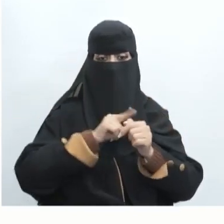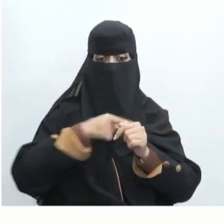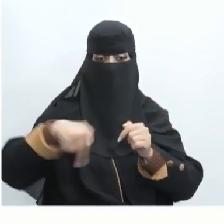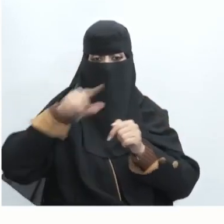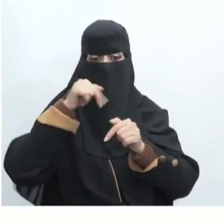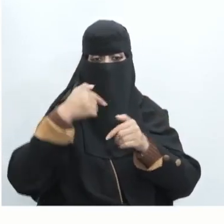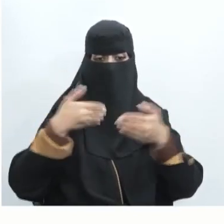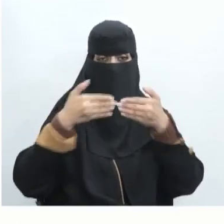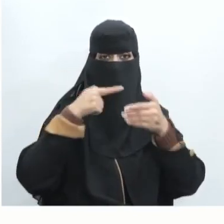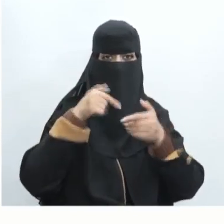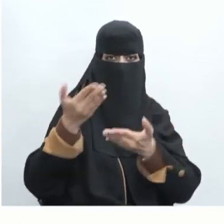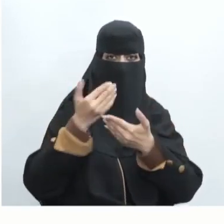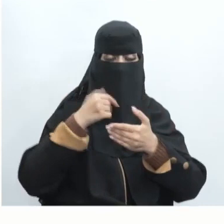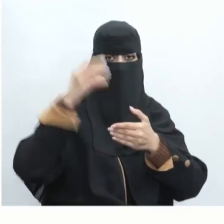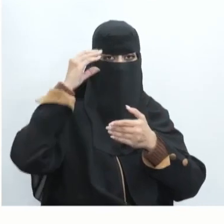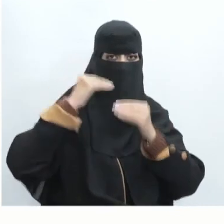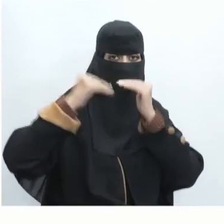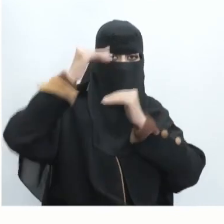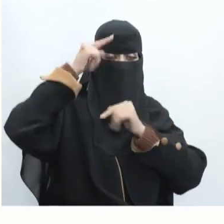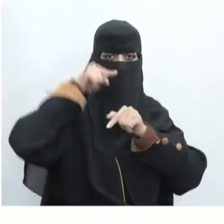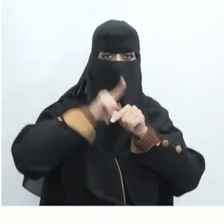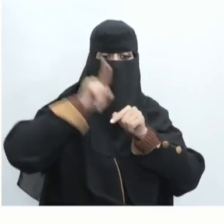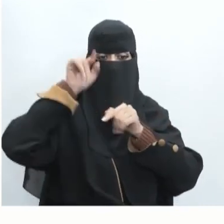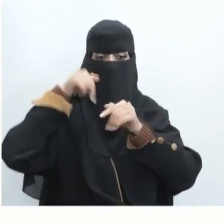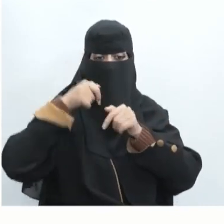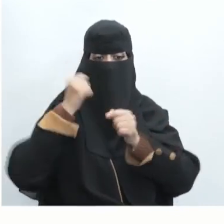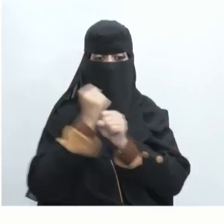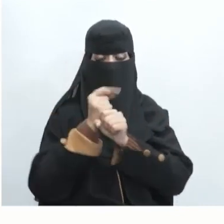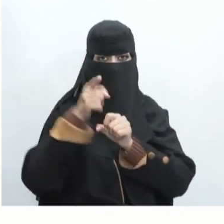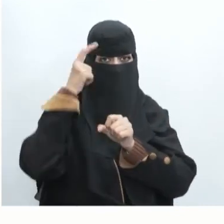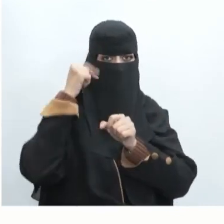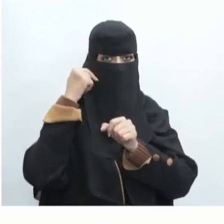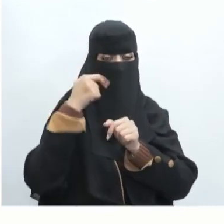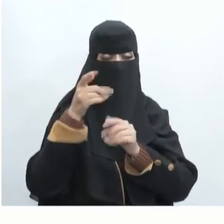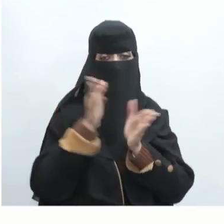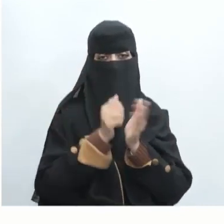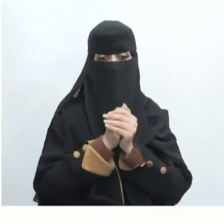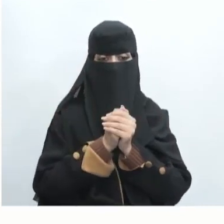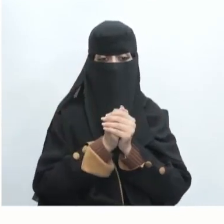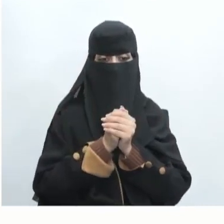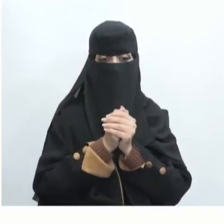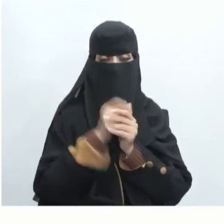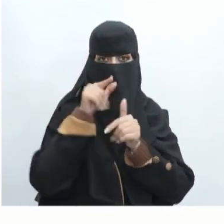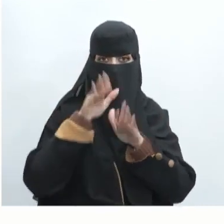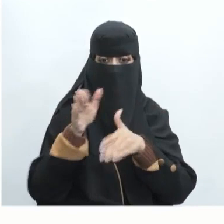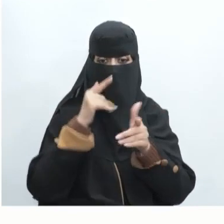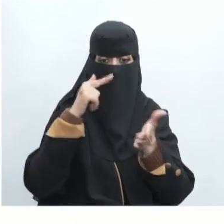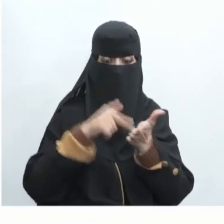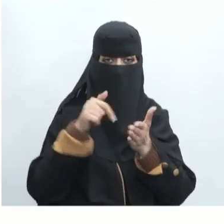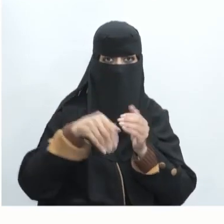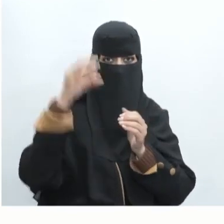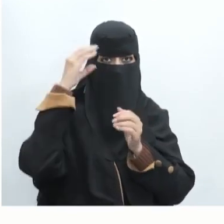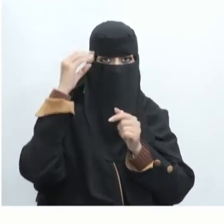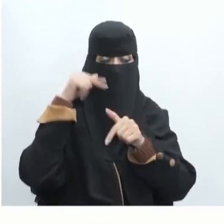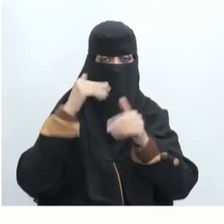اوتوا العلم درجات والله بما تعملون خبير اذا ان العلم